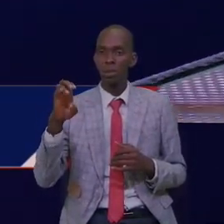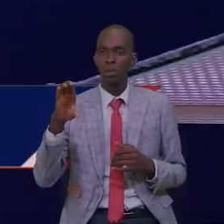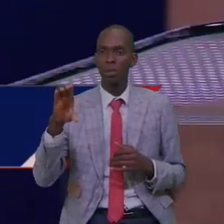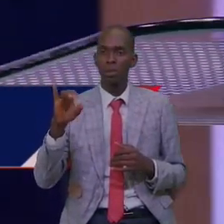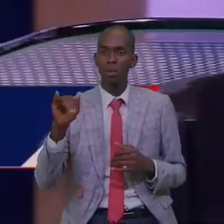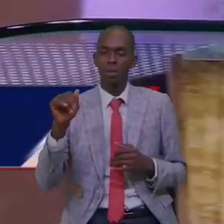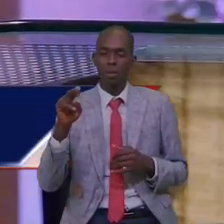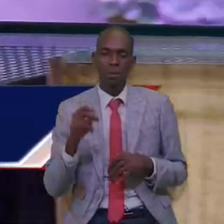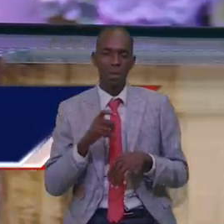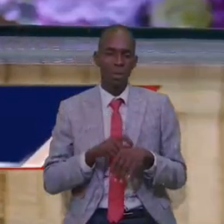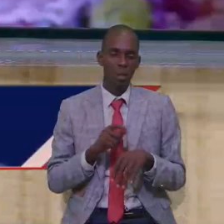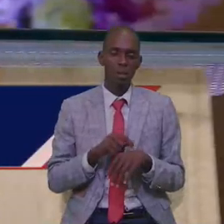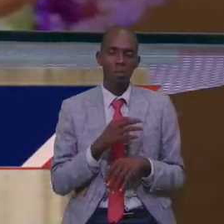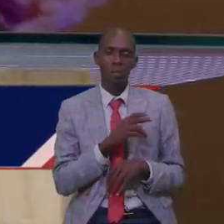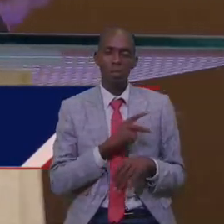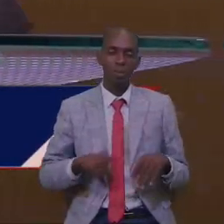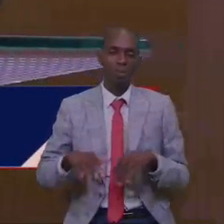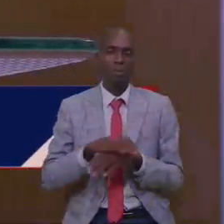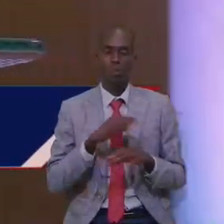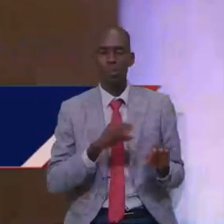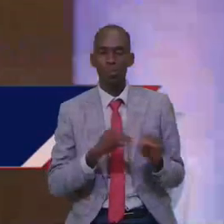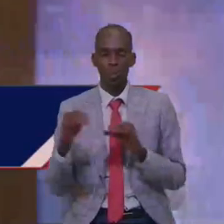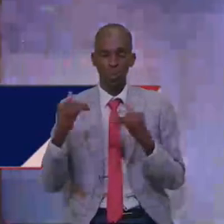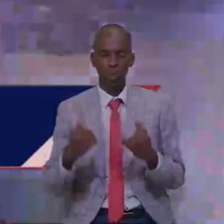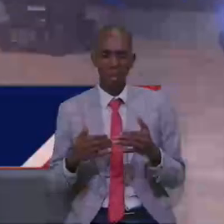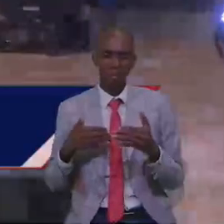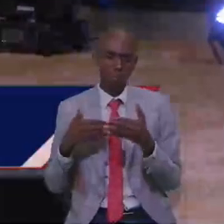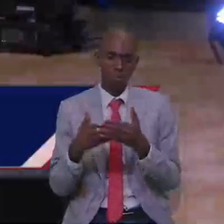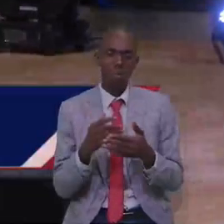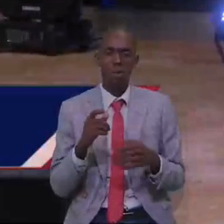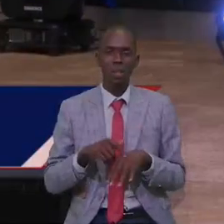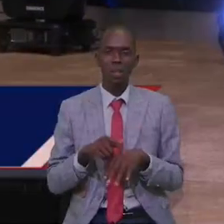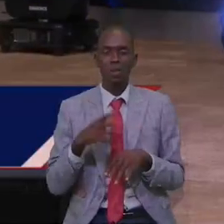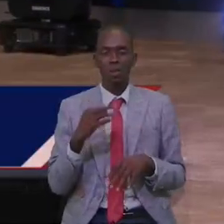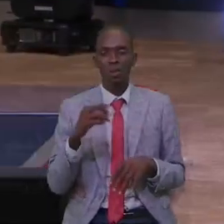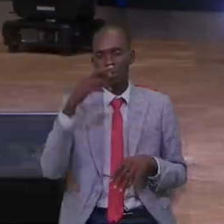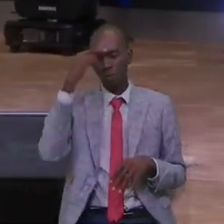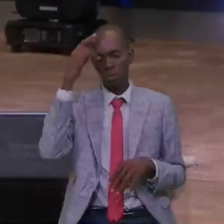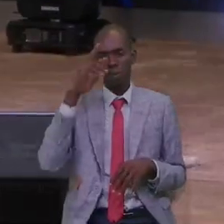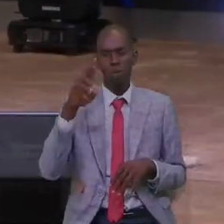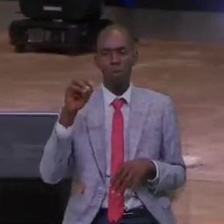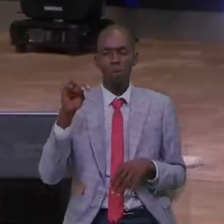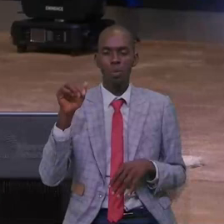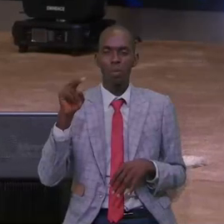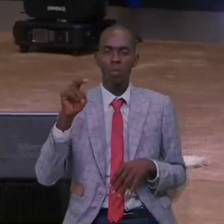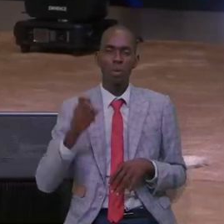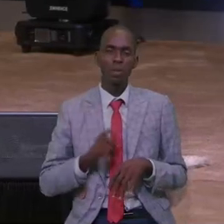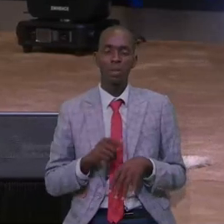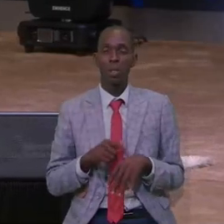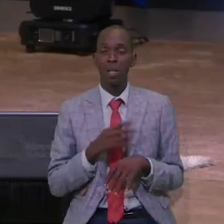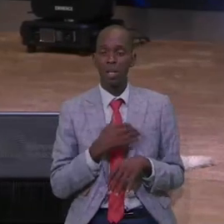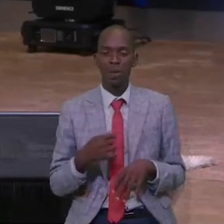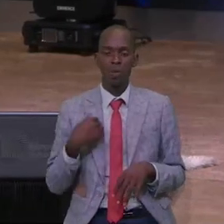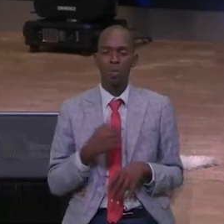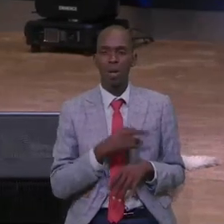Et le jour s'approche. Et nous sommes plus proches du jour du jugement, ce jour de